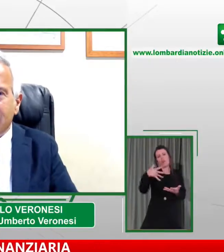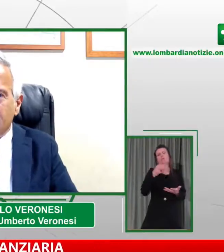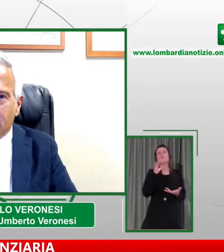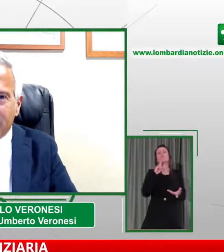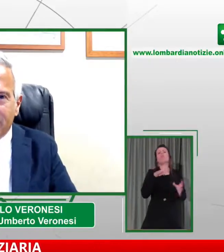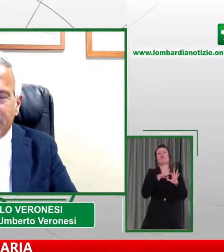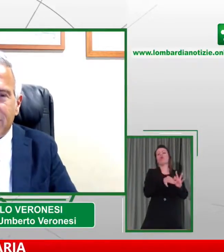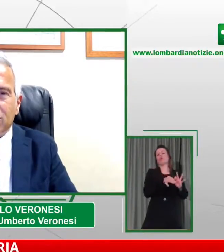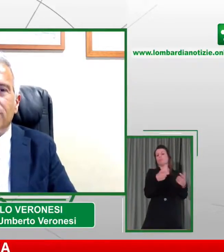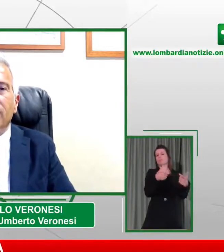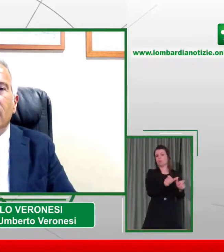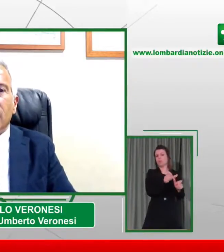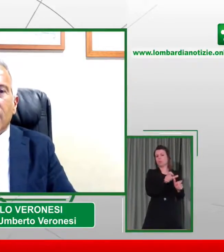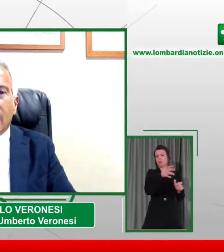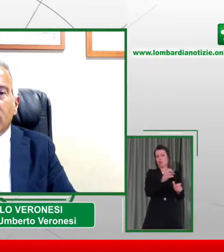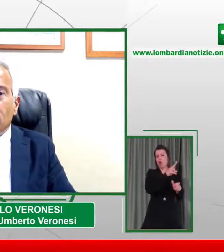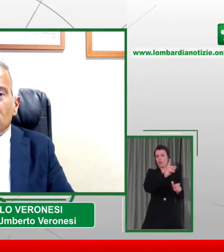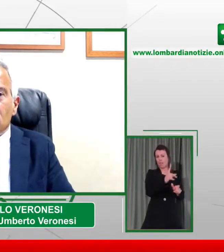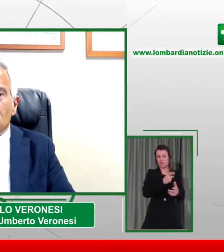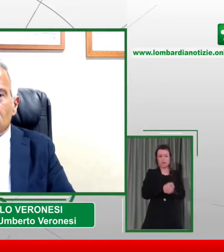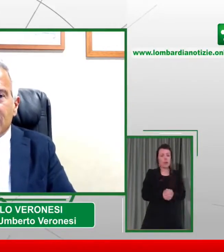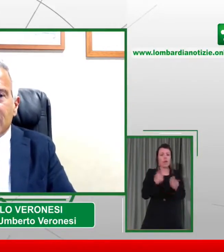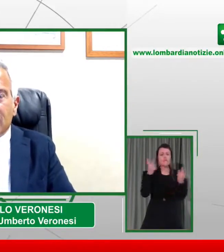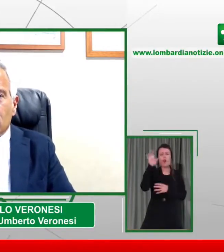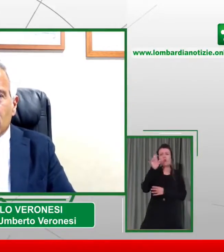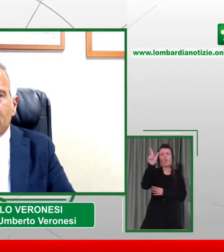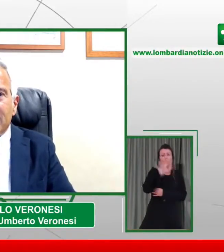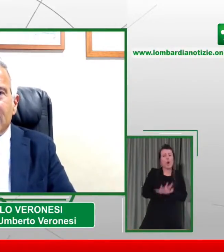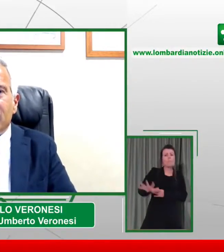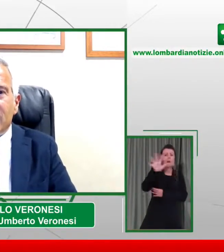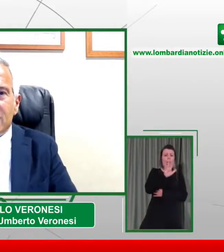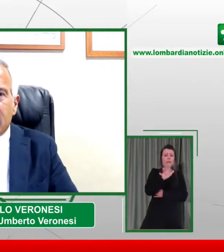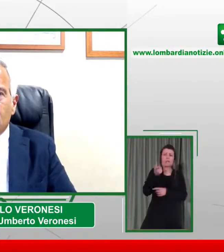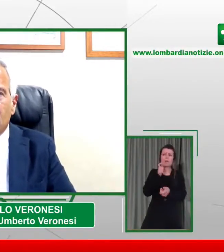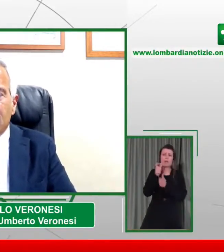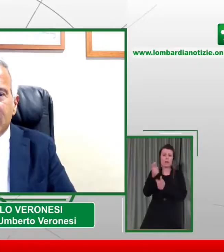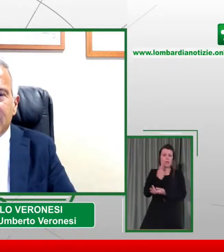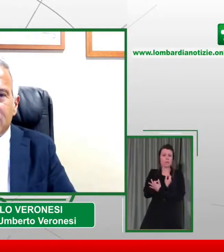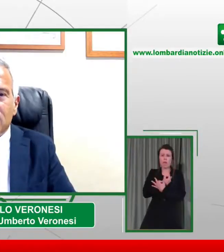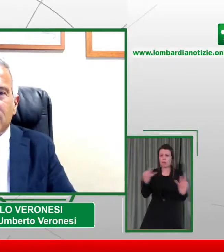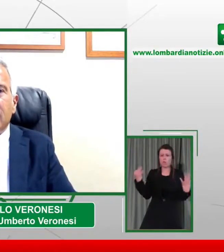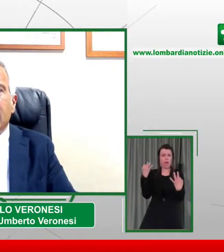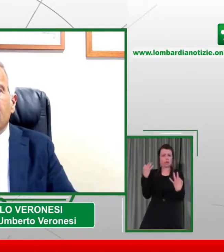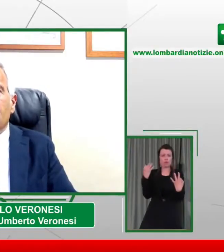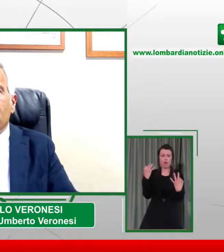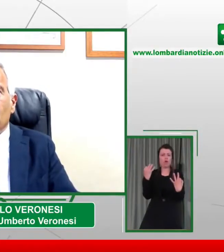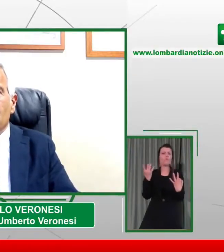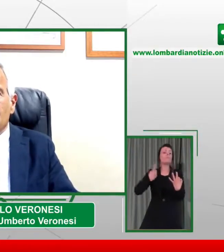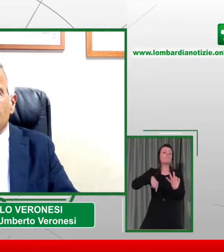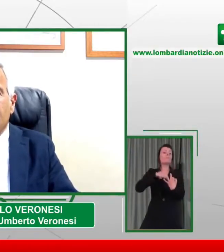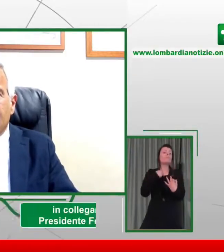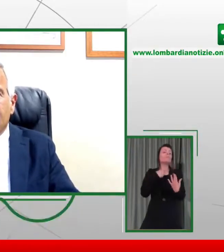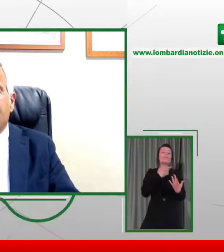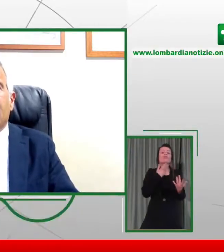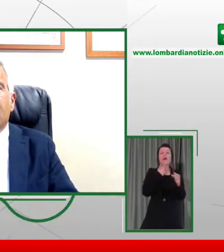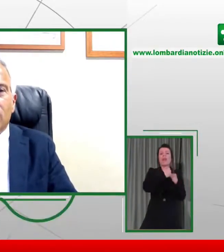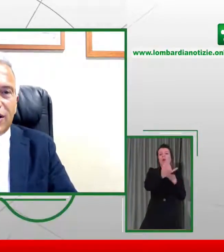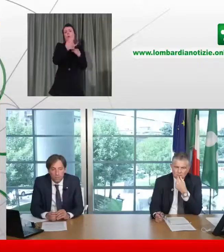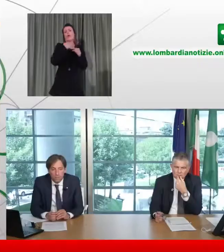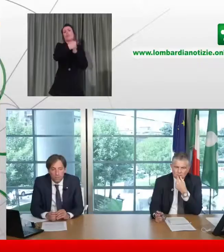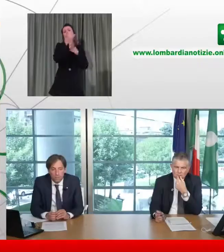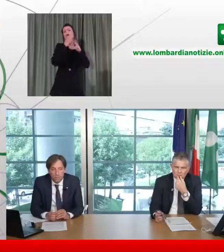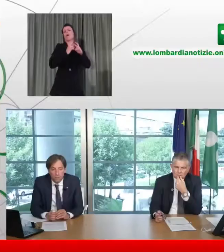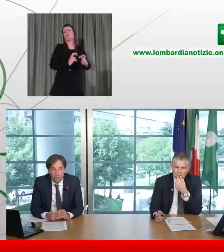l'interlocutore perfetto. Abbiamo deciso di naturalmente finanziare quelle linee di ricerca più vicine anche